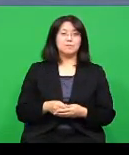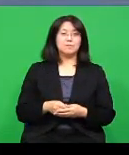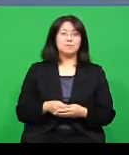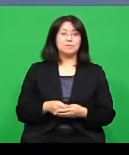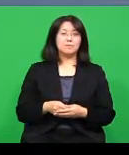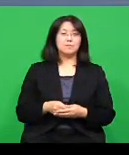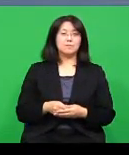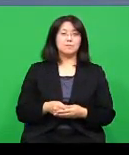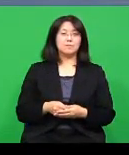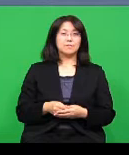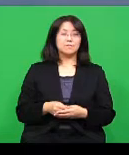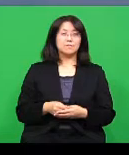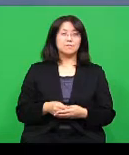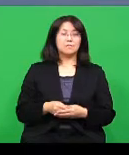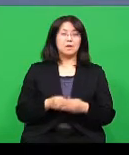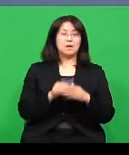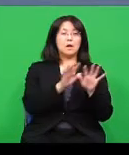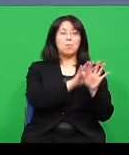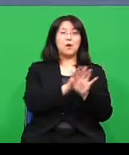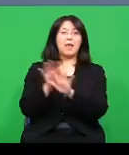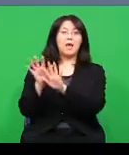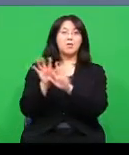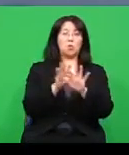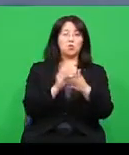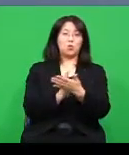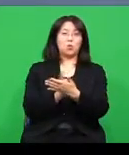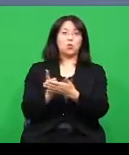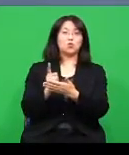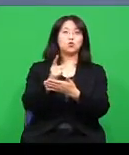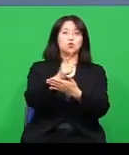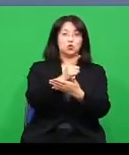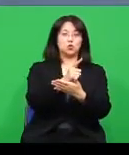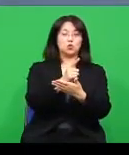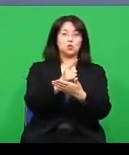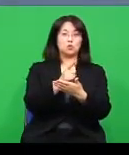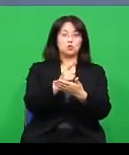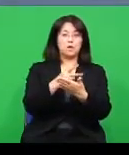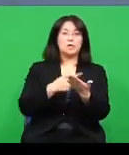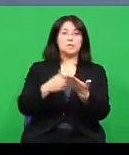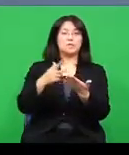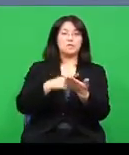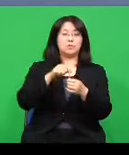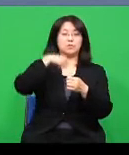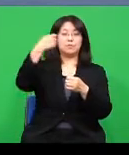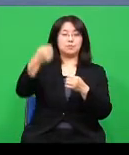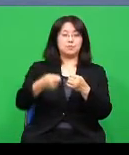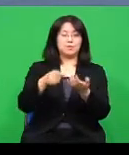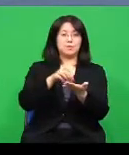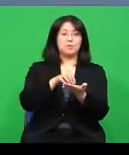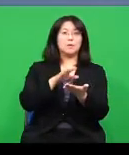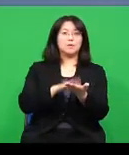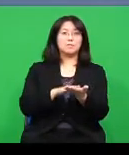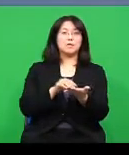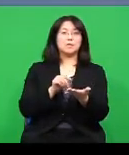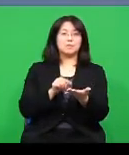という予定にしております。から凱旋パレードのコースは一枚め